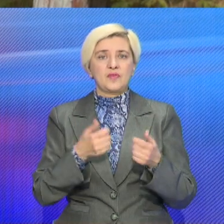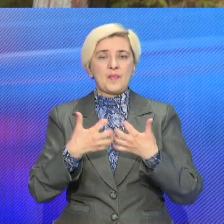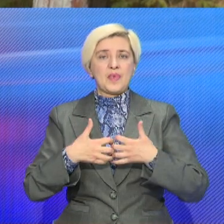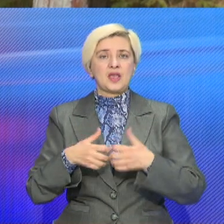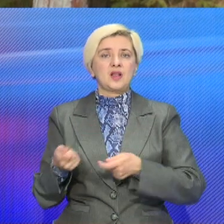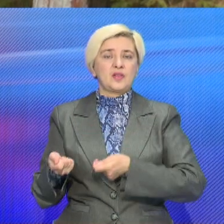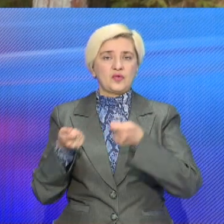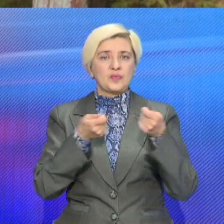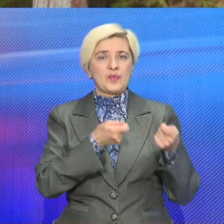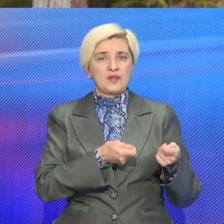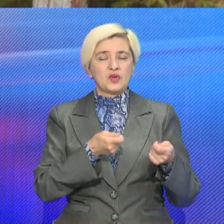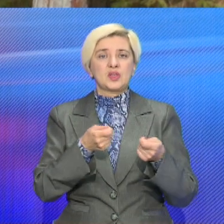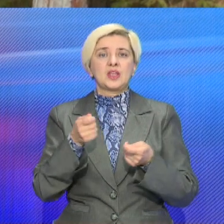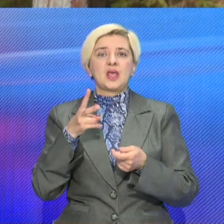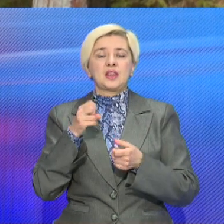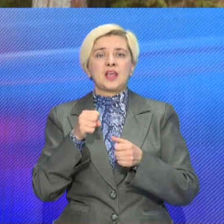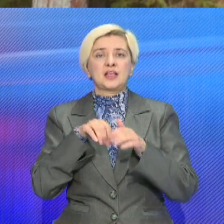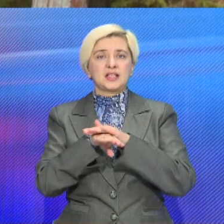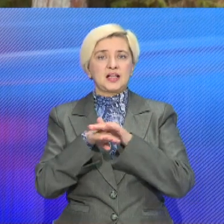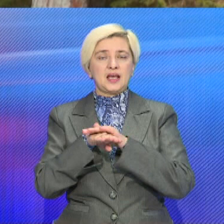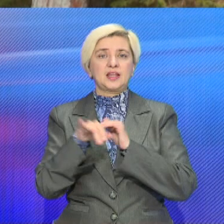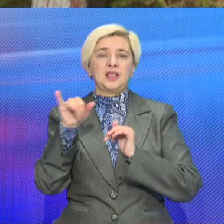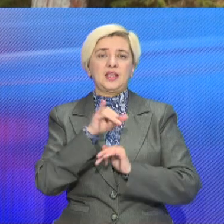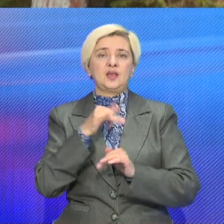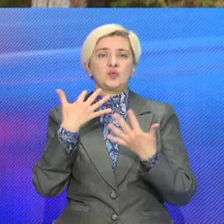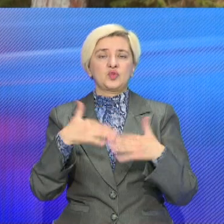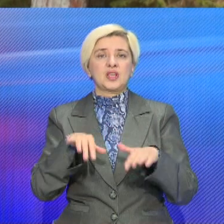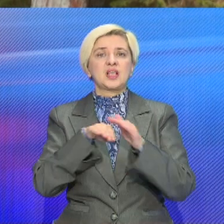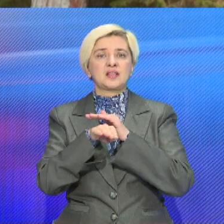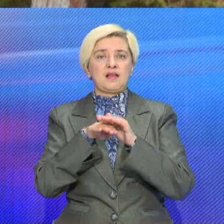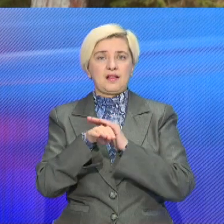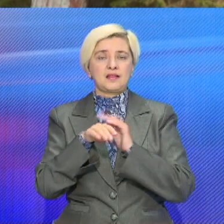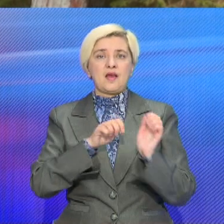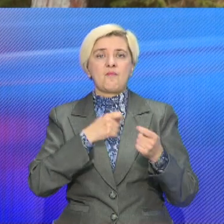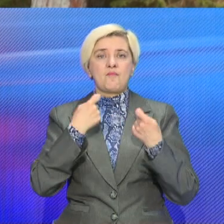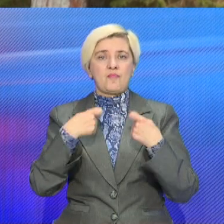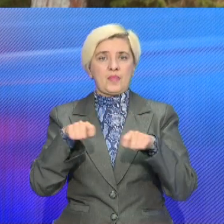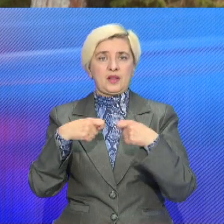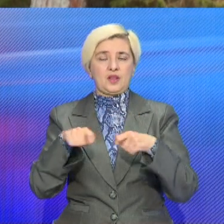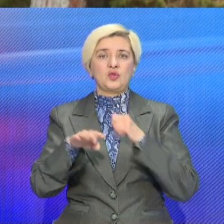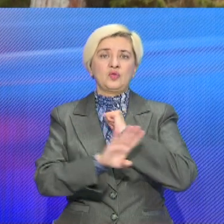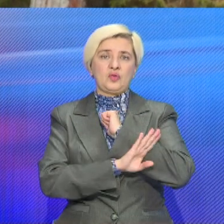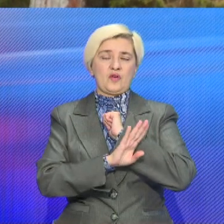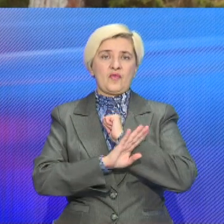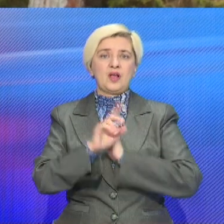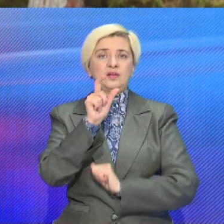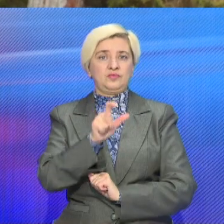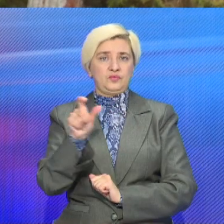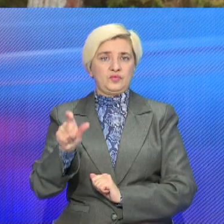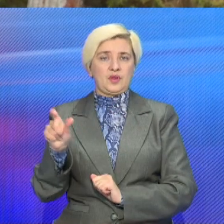механизмы подвозят на промсклад, ну и уже непосредственно с промсклада производится реализация дров потребителю